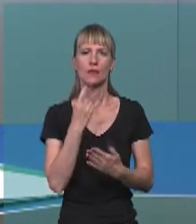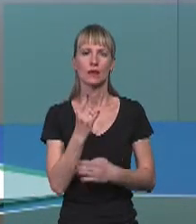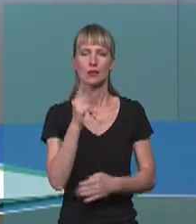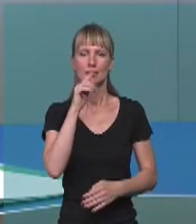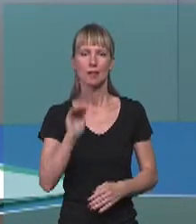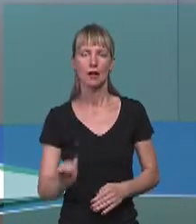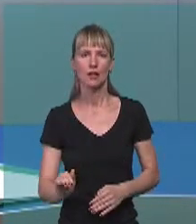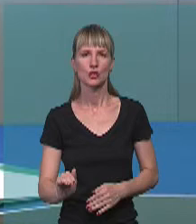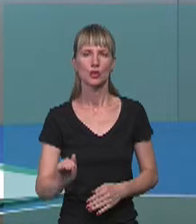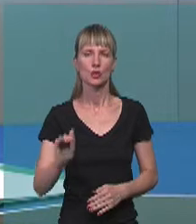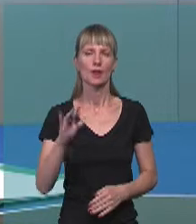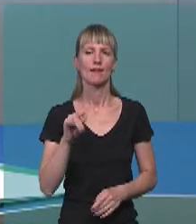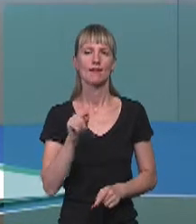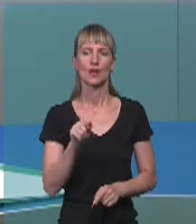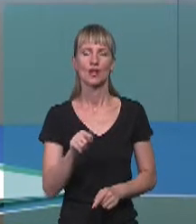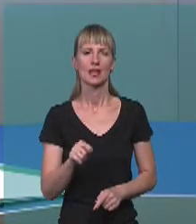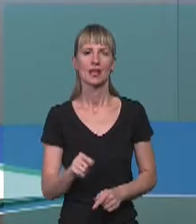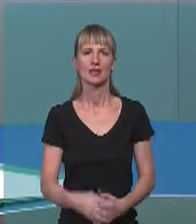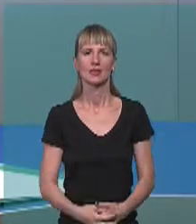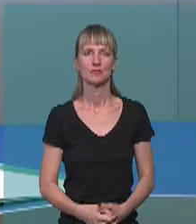з маличку. І вони, я би